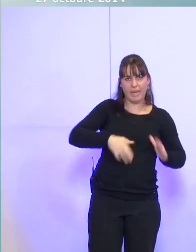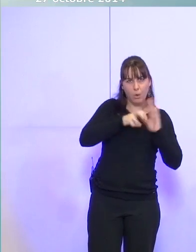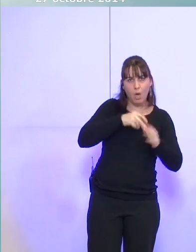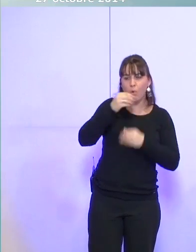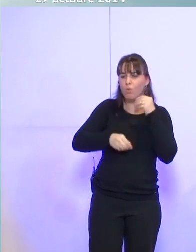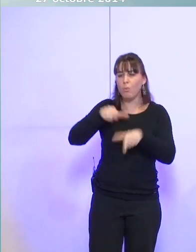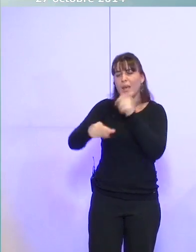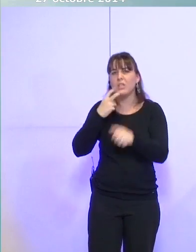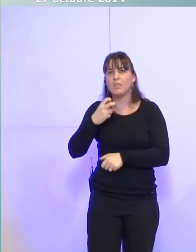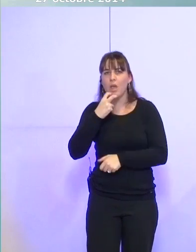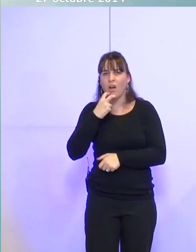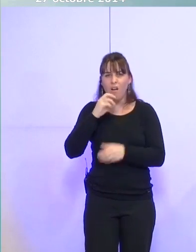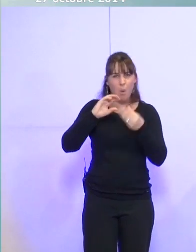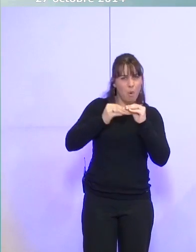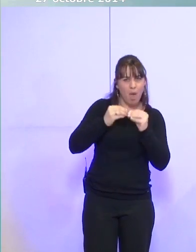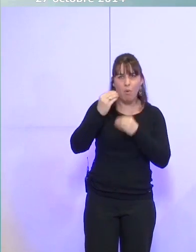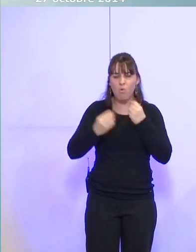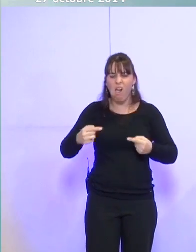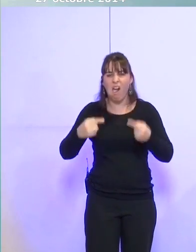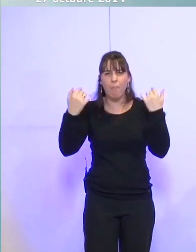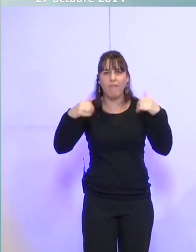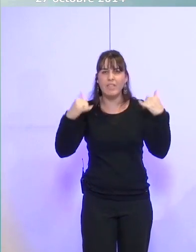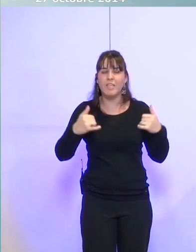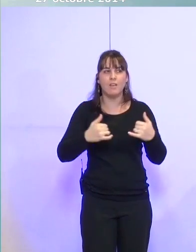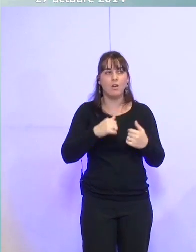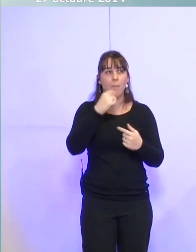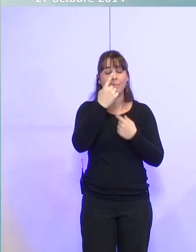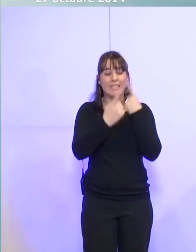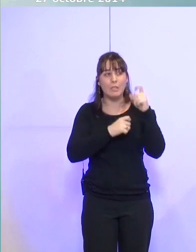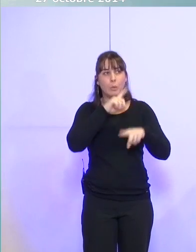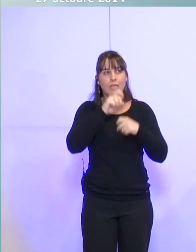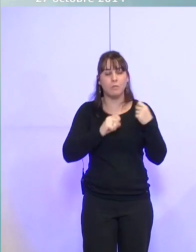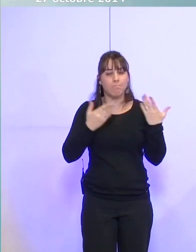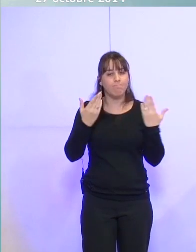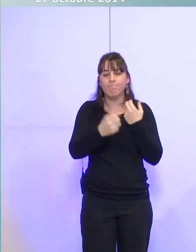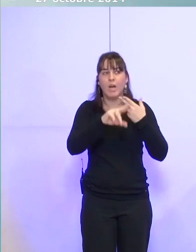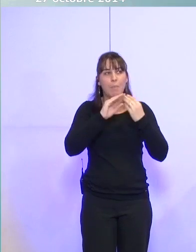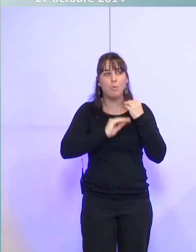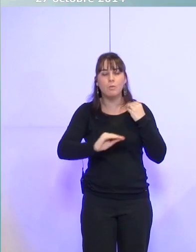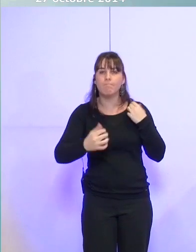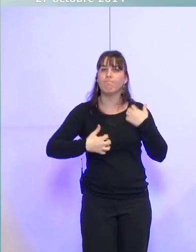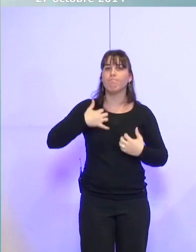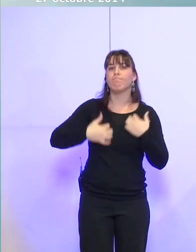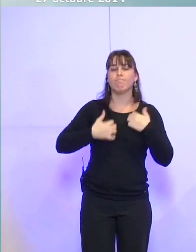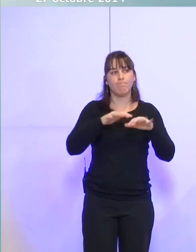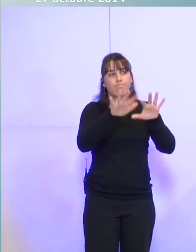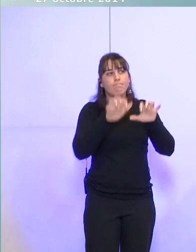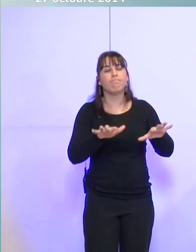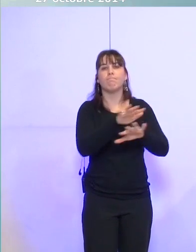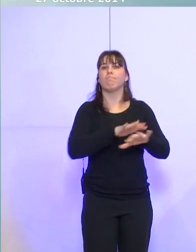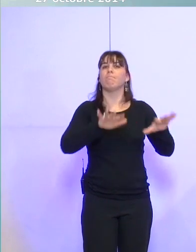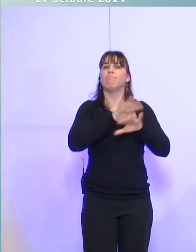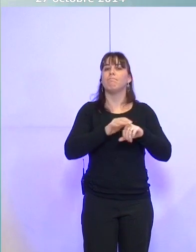problème ou un conflit ? Encore beaucoup trop de questions qui restent sans réponse. Et puis pour finir, pouvez-vous nous donner